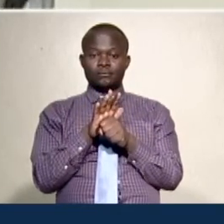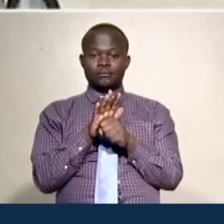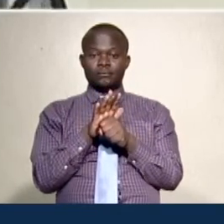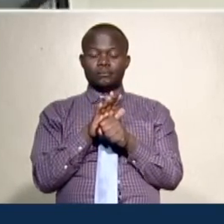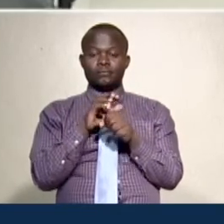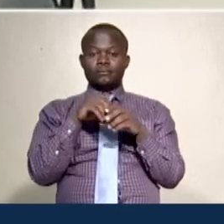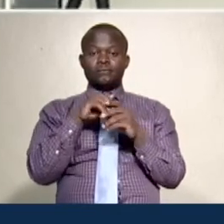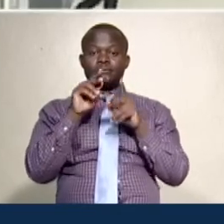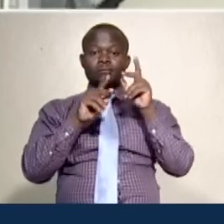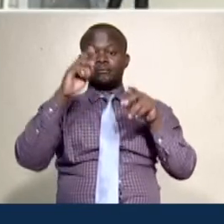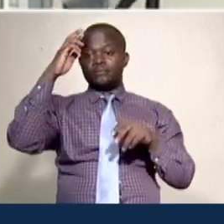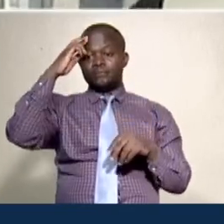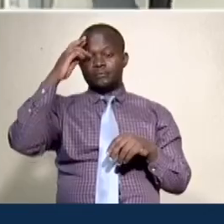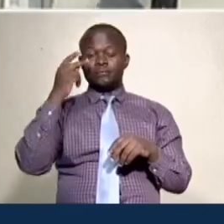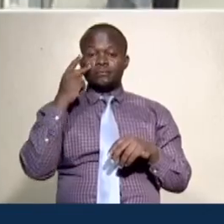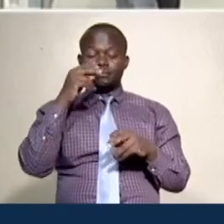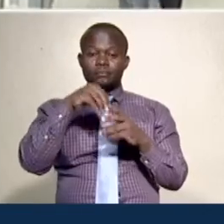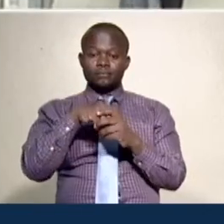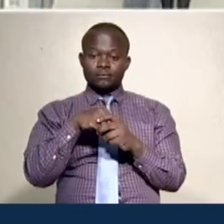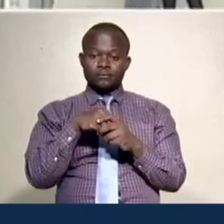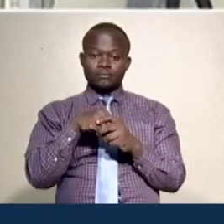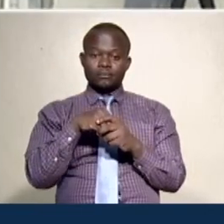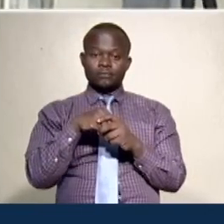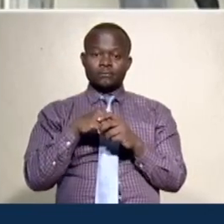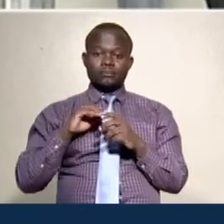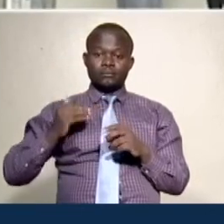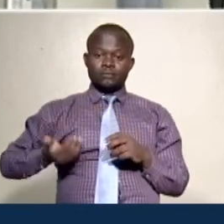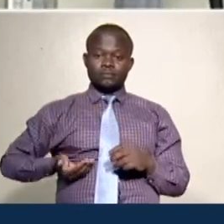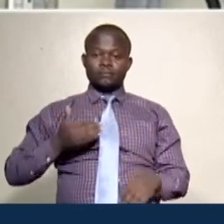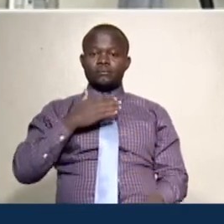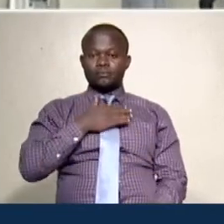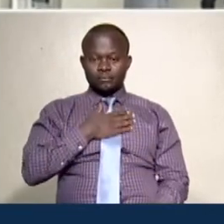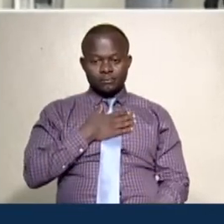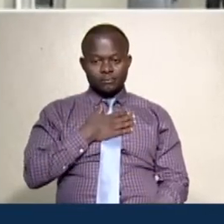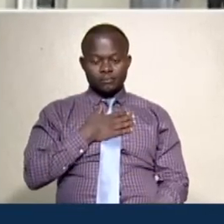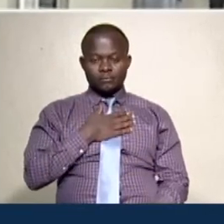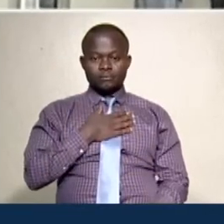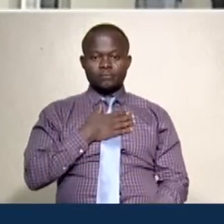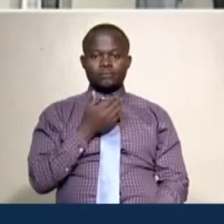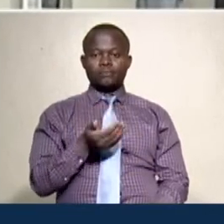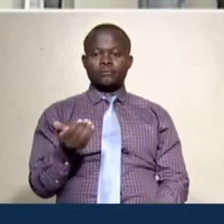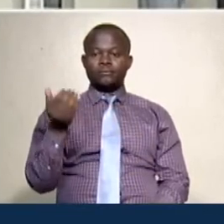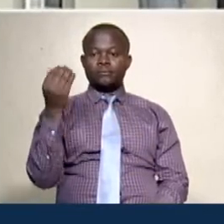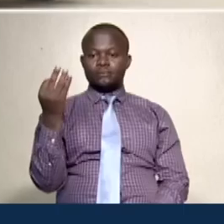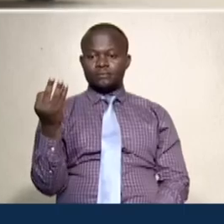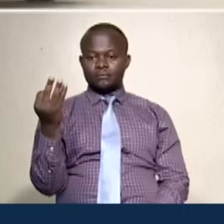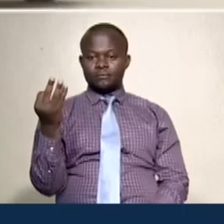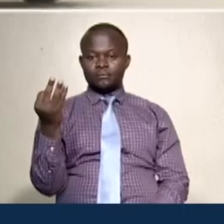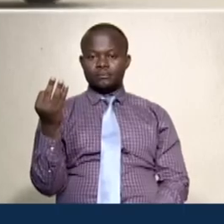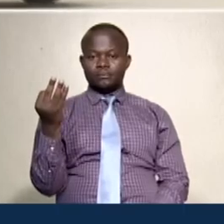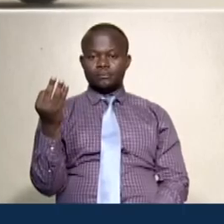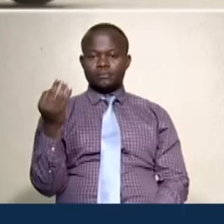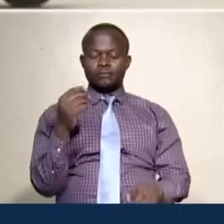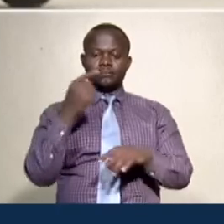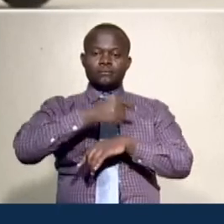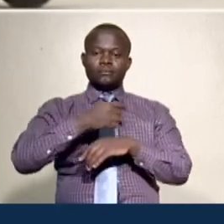mu bantu bibukwa nabonyemo n'umugore wanjye n'abana batatu ni umunsi ufite